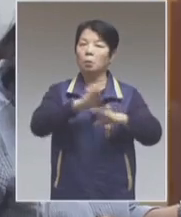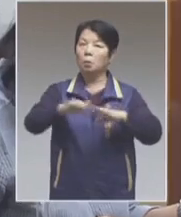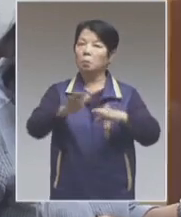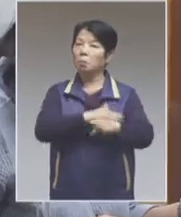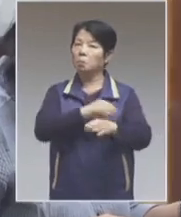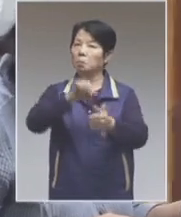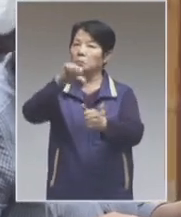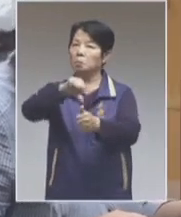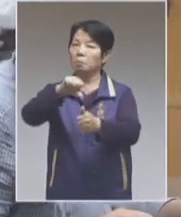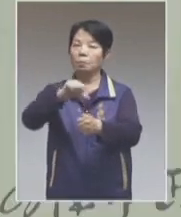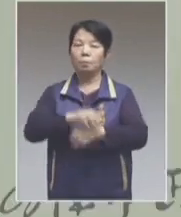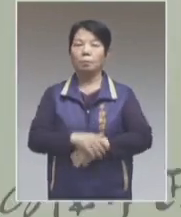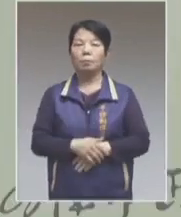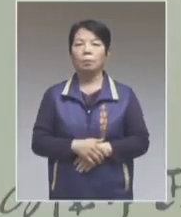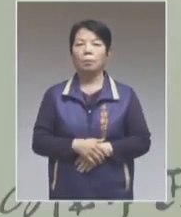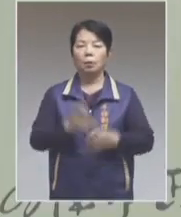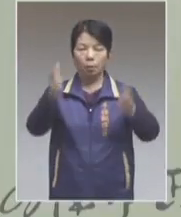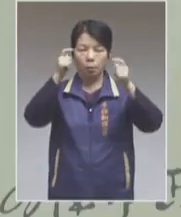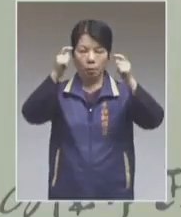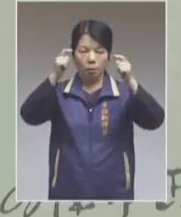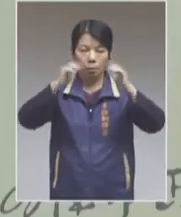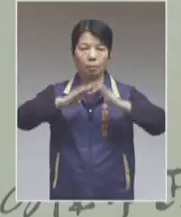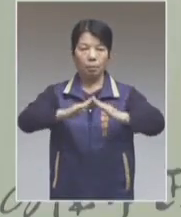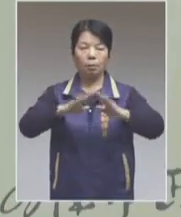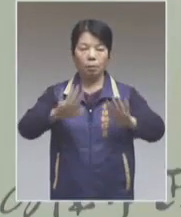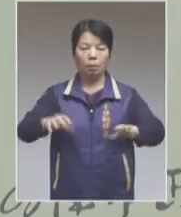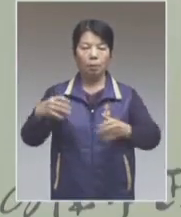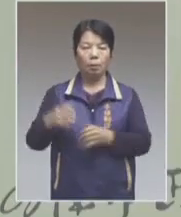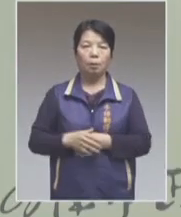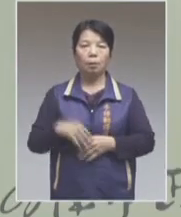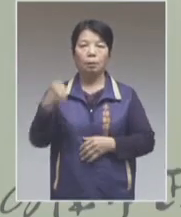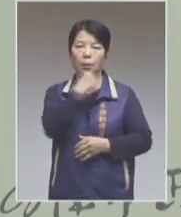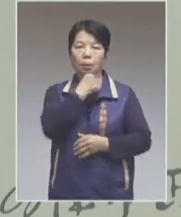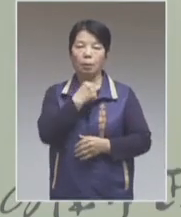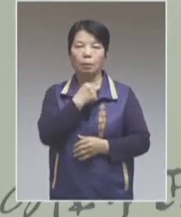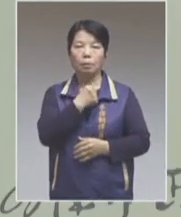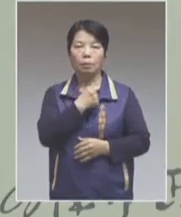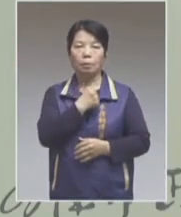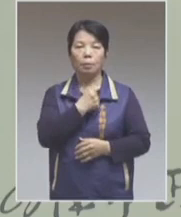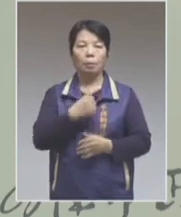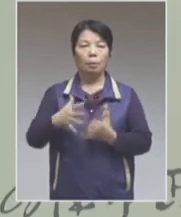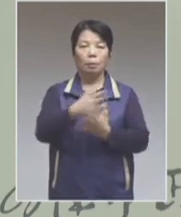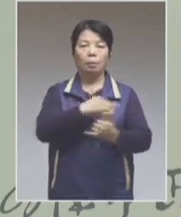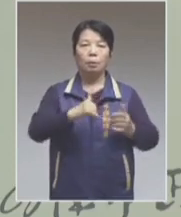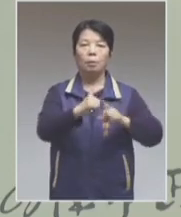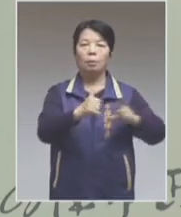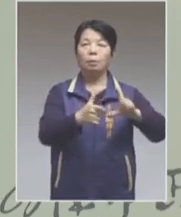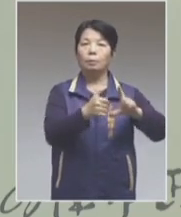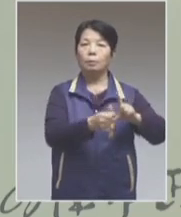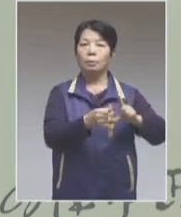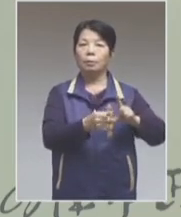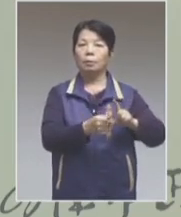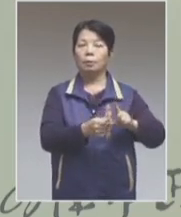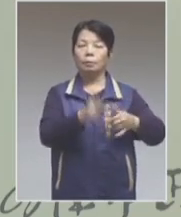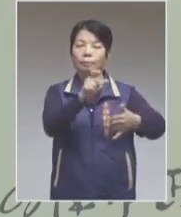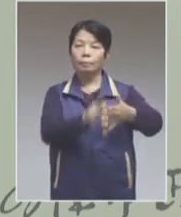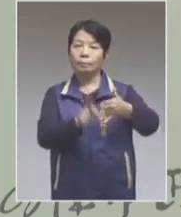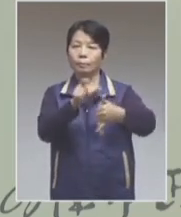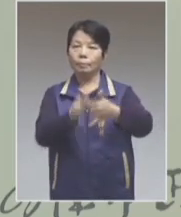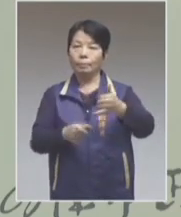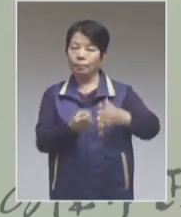吗？ 没有，我想高雄市因为现在台湾的社区的这个传播的个案，